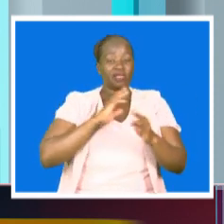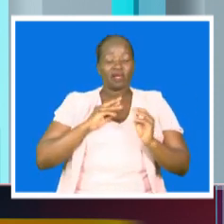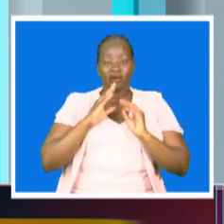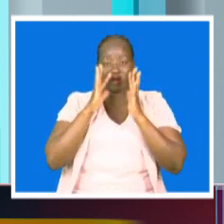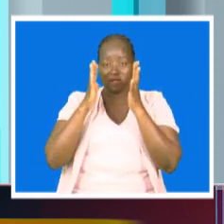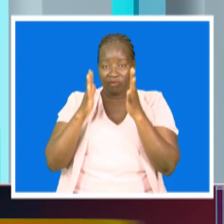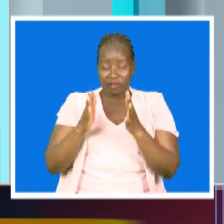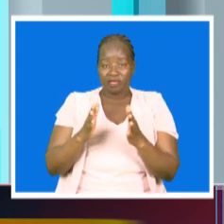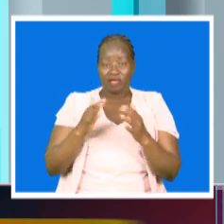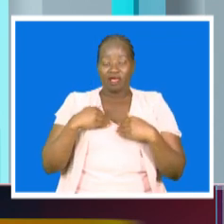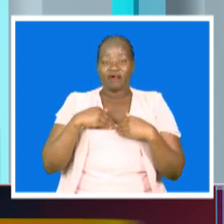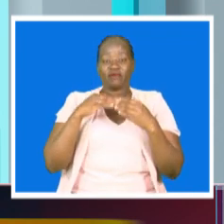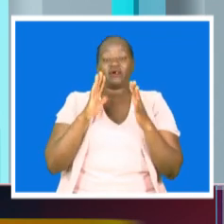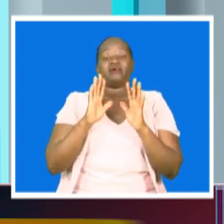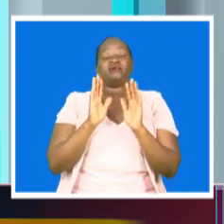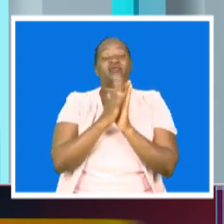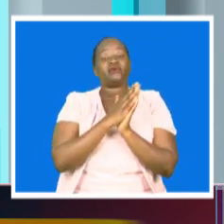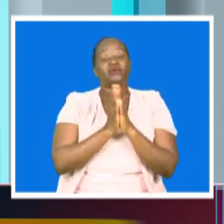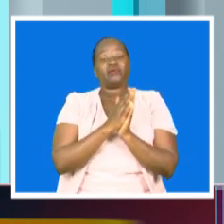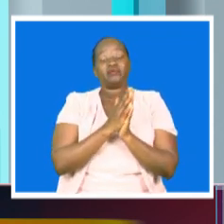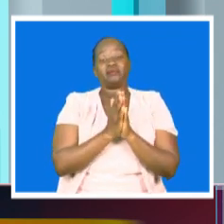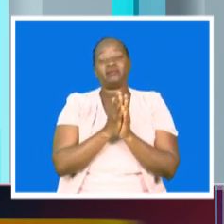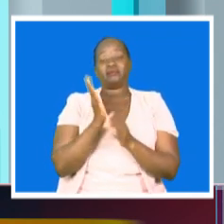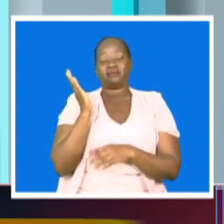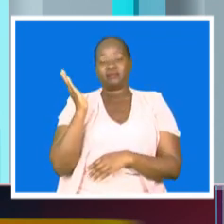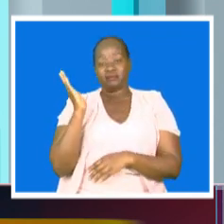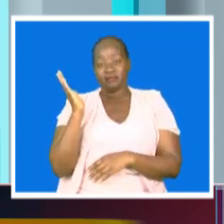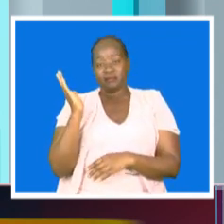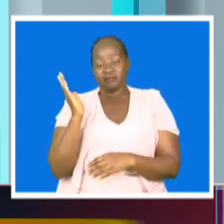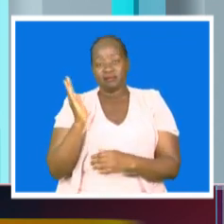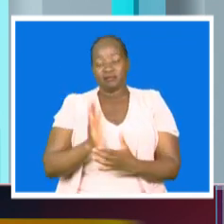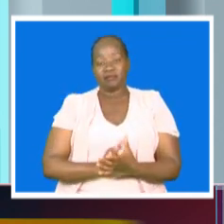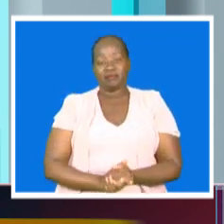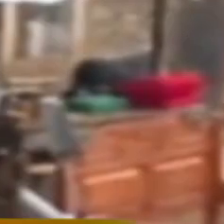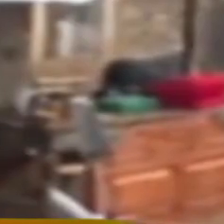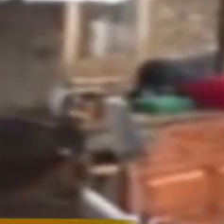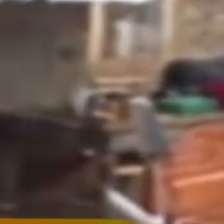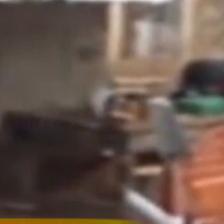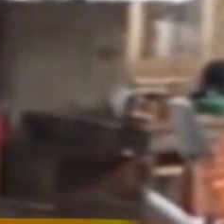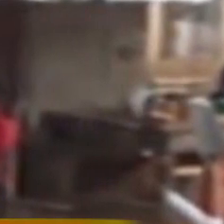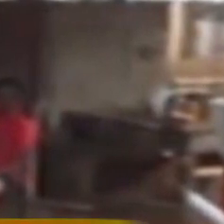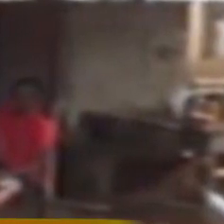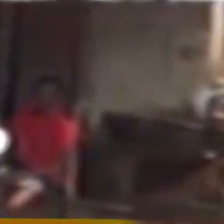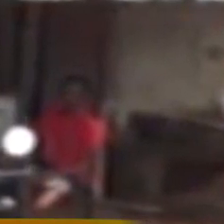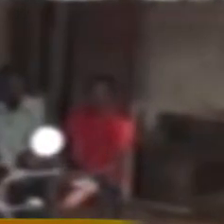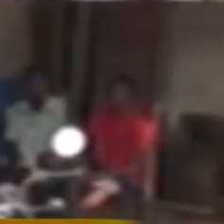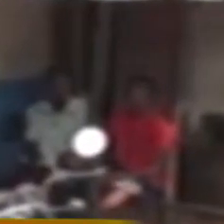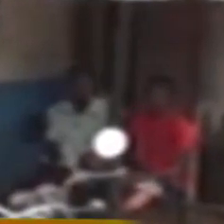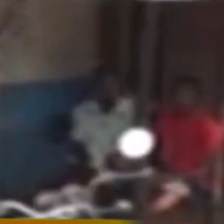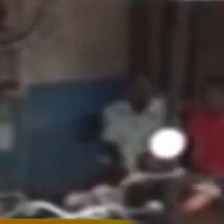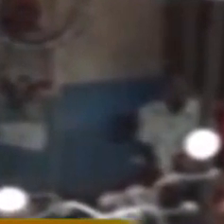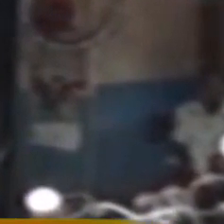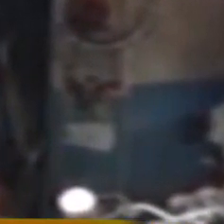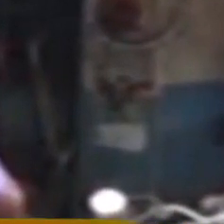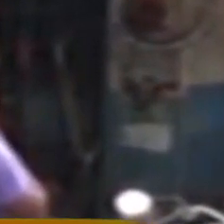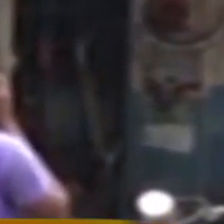niwe Joe Kariuki wa Wangui ari na riboti makiria. Ni itura rea Nyari na Kisauni Mobaga.